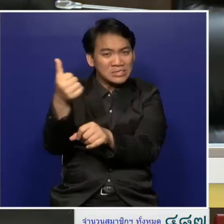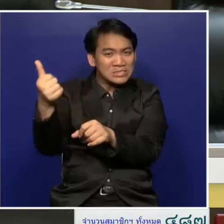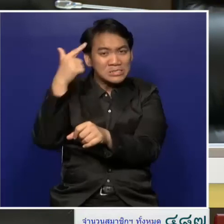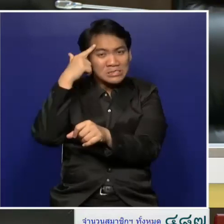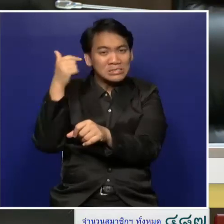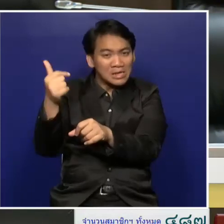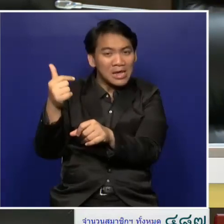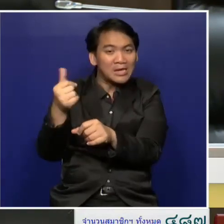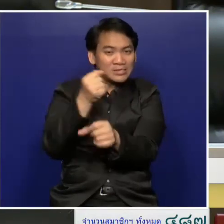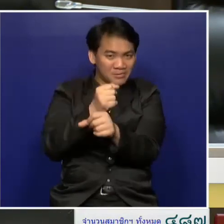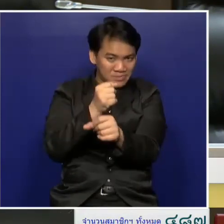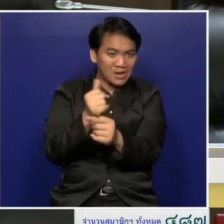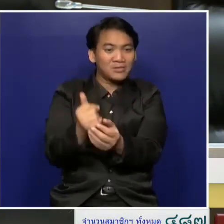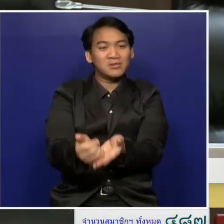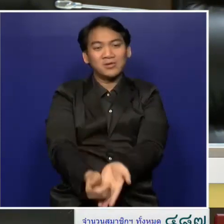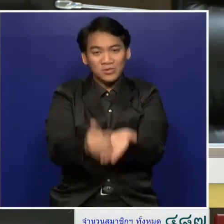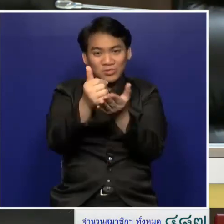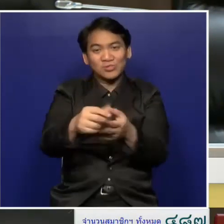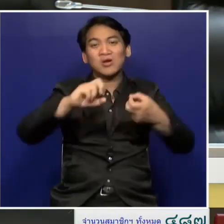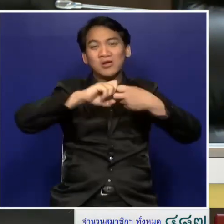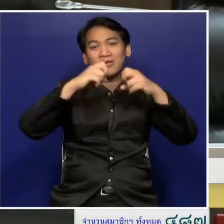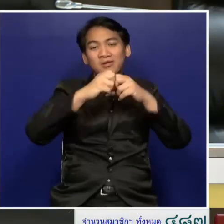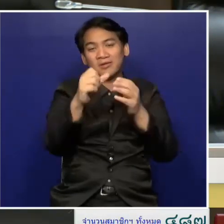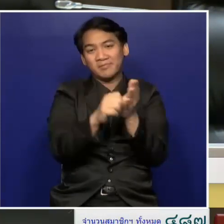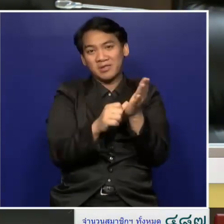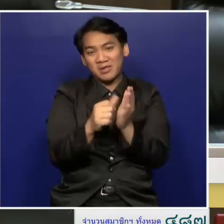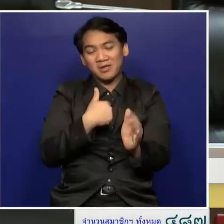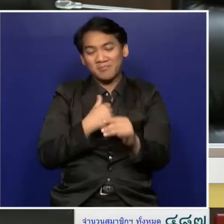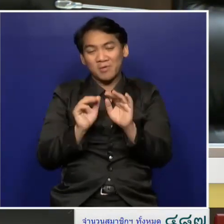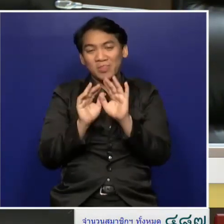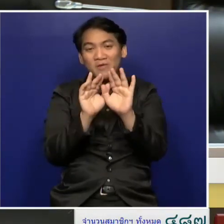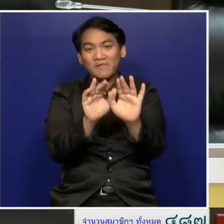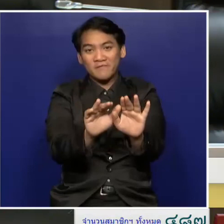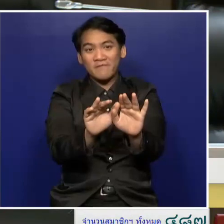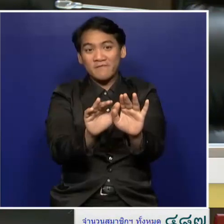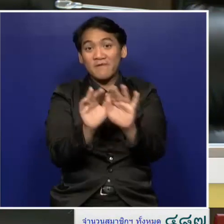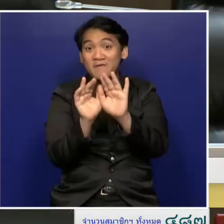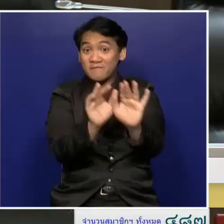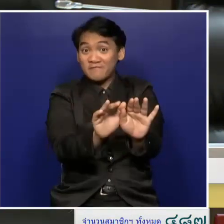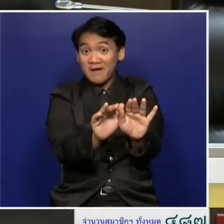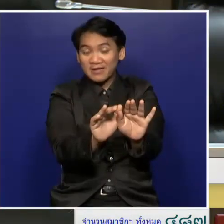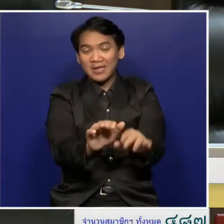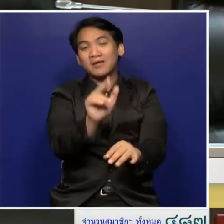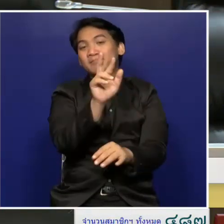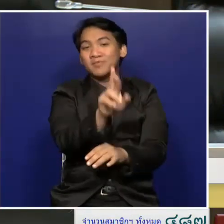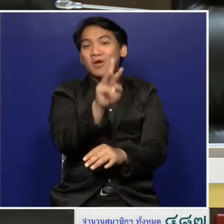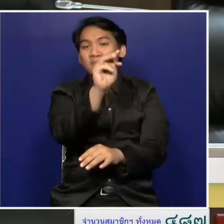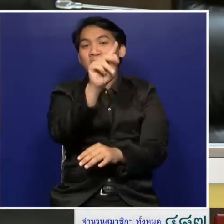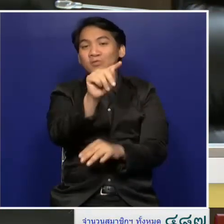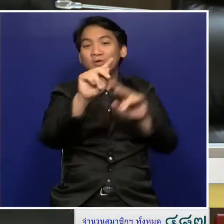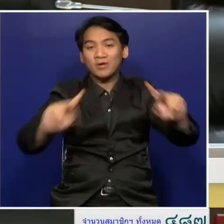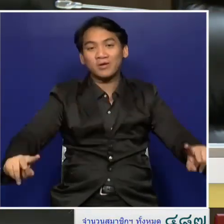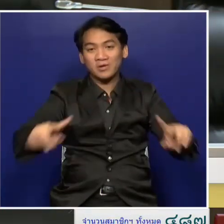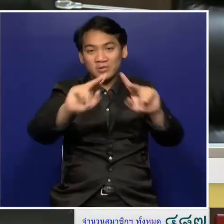ผมก็ก็อยากฝากเป็นประเด็นข้อสังเกตเพิ่มเติมถึงท่านแล้วมันไปว่าการกระทรวงยุติธรรมว่าท่าน